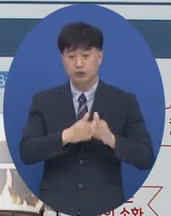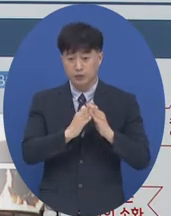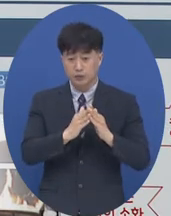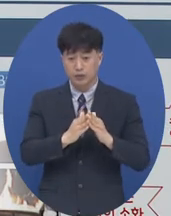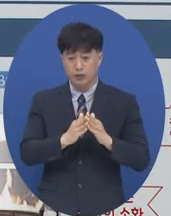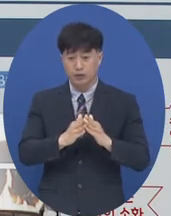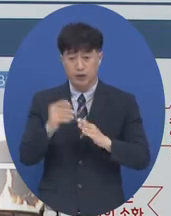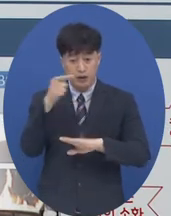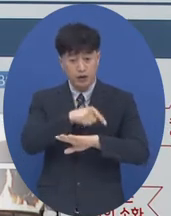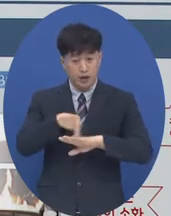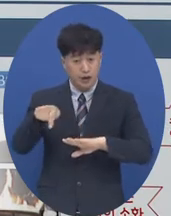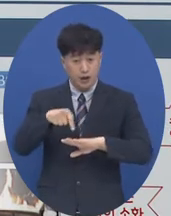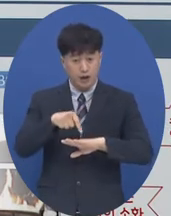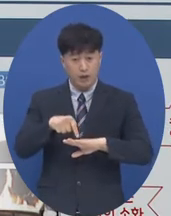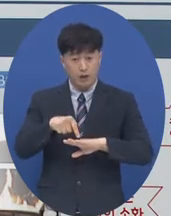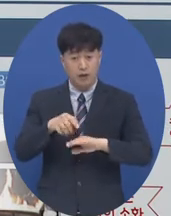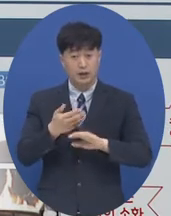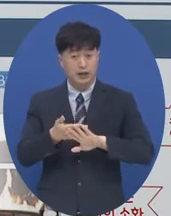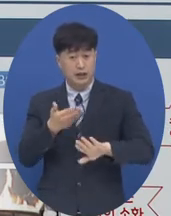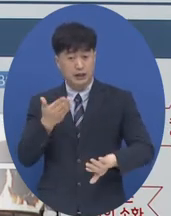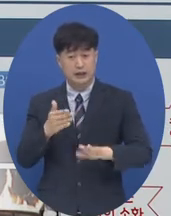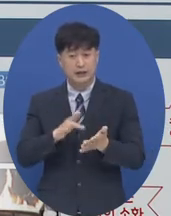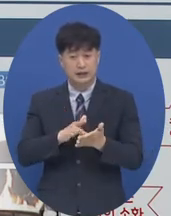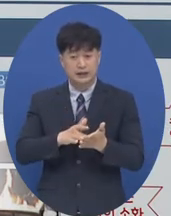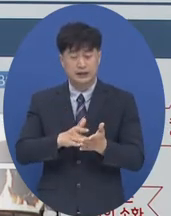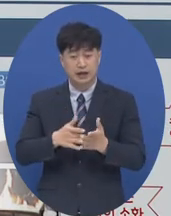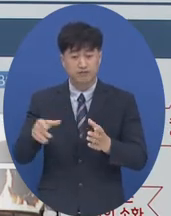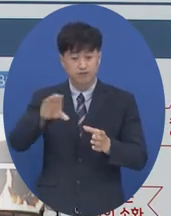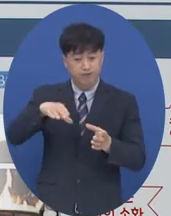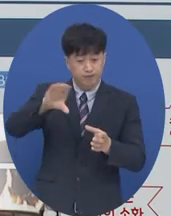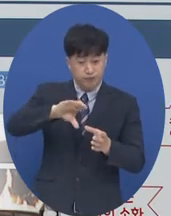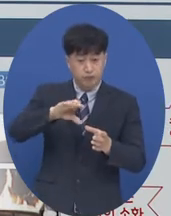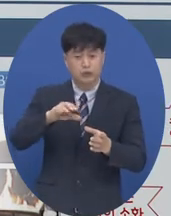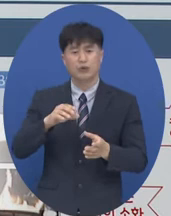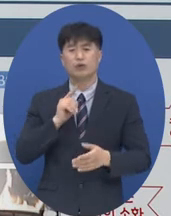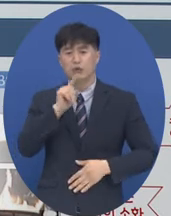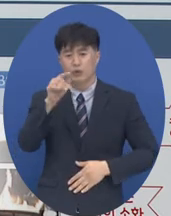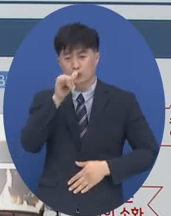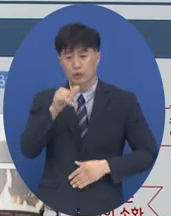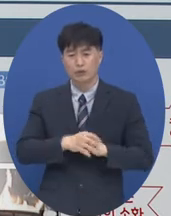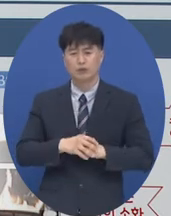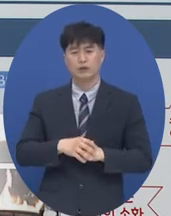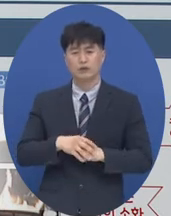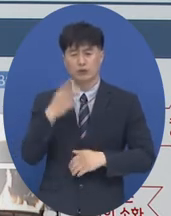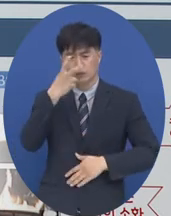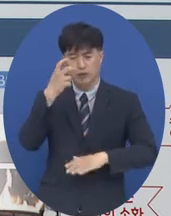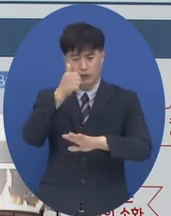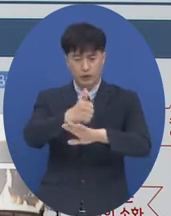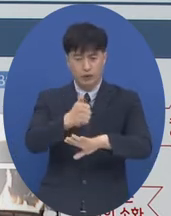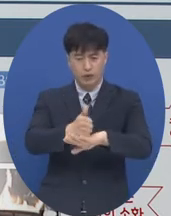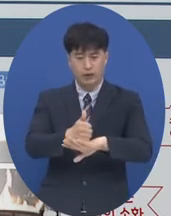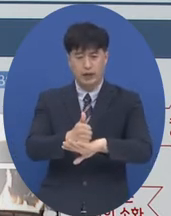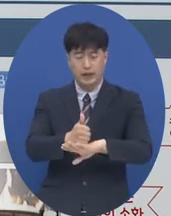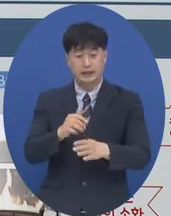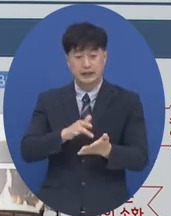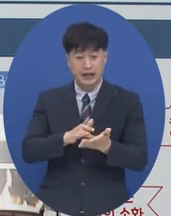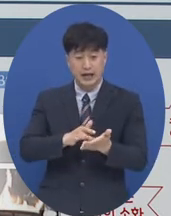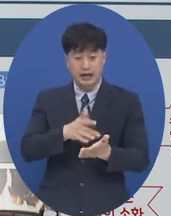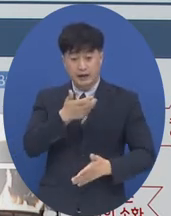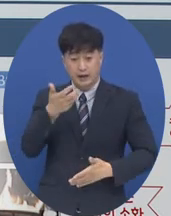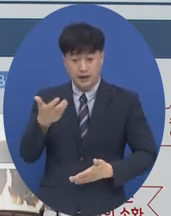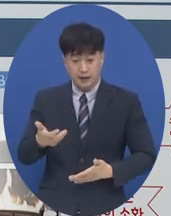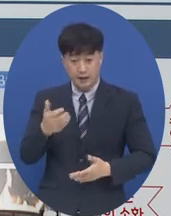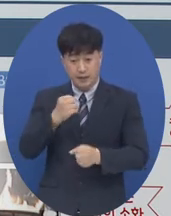시공하면서 설계서와 다른 소화약재를 주입한다는 그런 제보가 있었고, 우리 자체 내사 결과 소화약재 제조 및